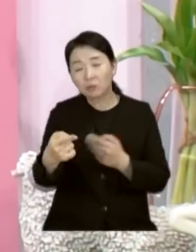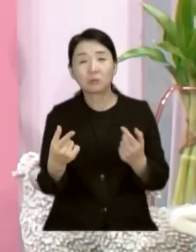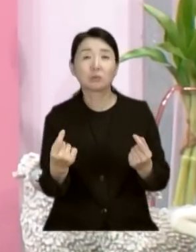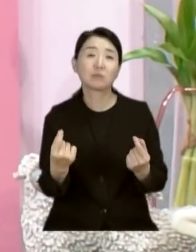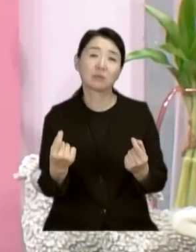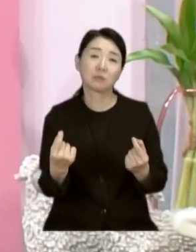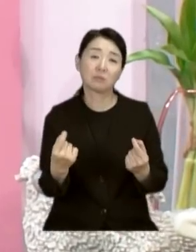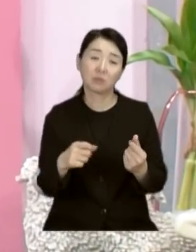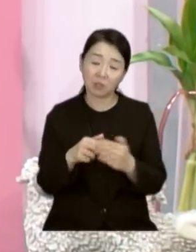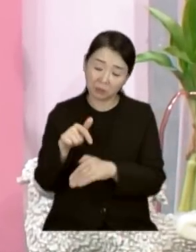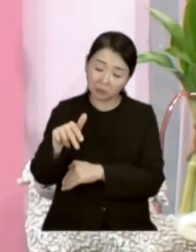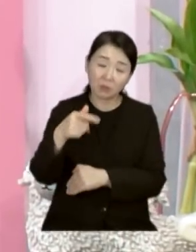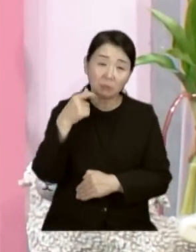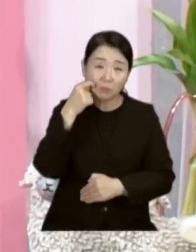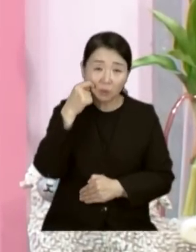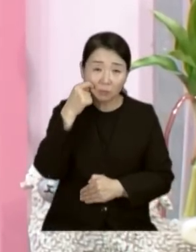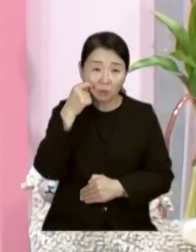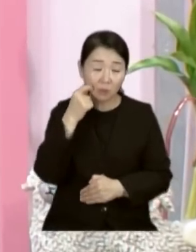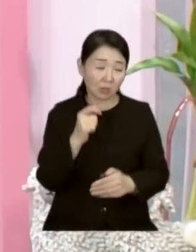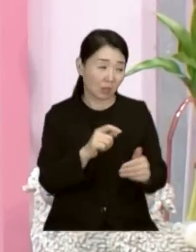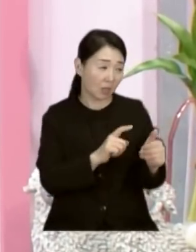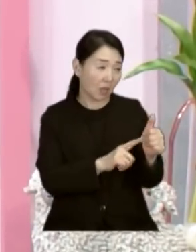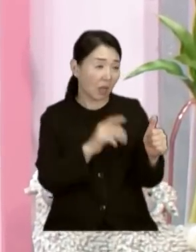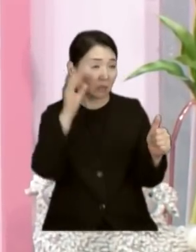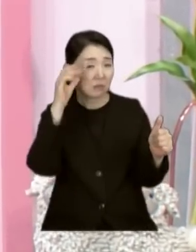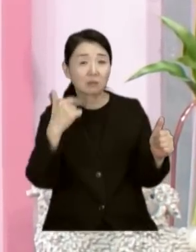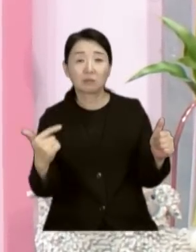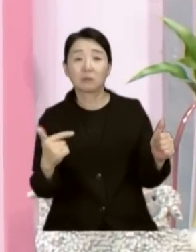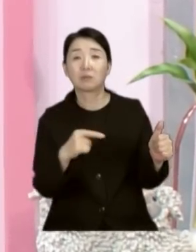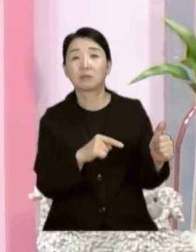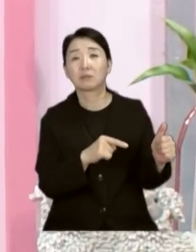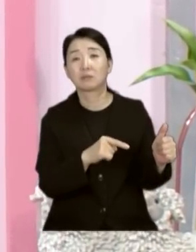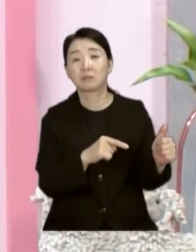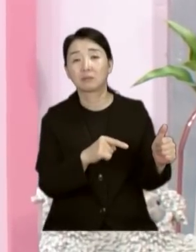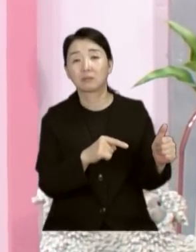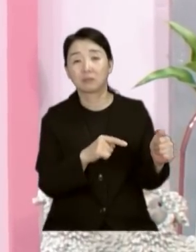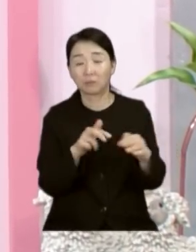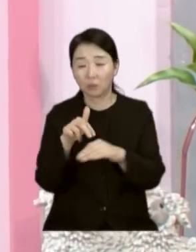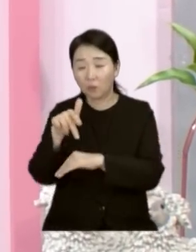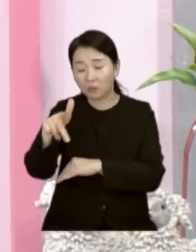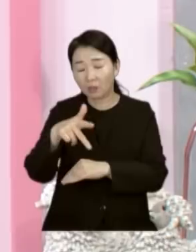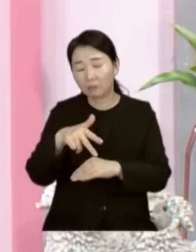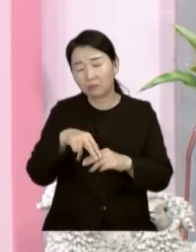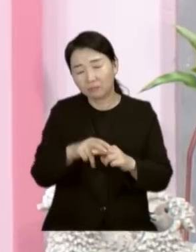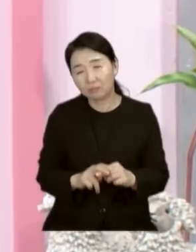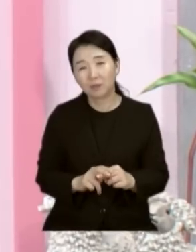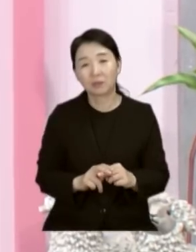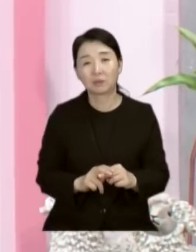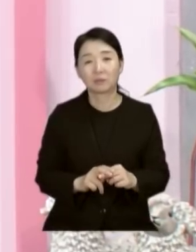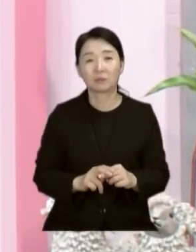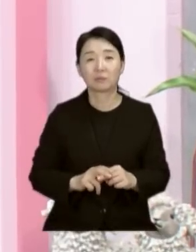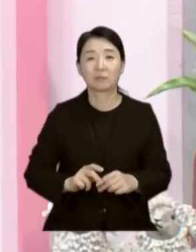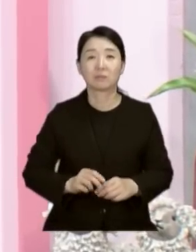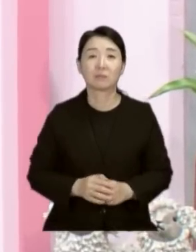근데 아이는 너무 기대에 부풀었잖아요. 그래서 횡단보도에 주저앉아서